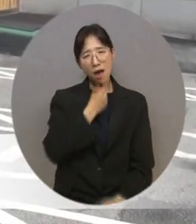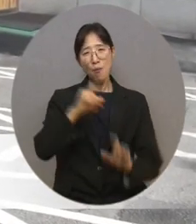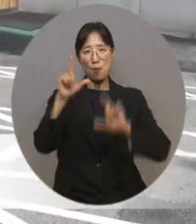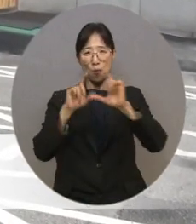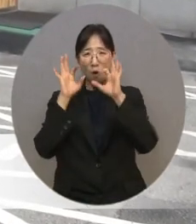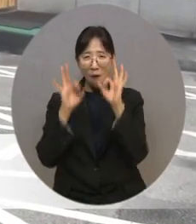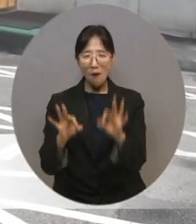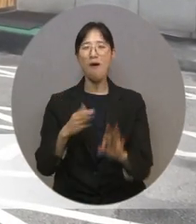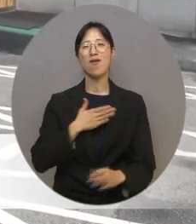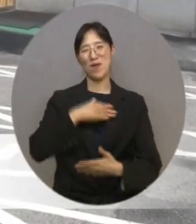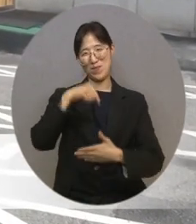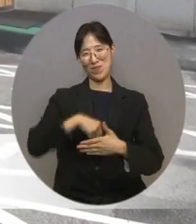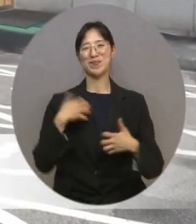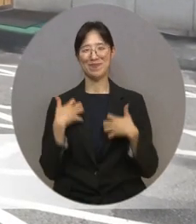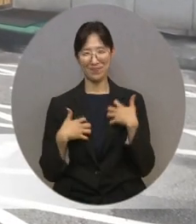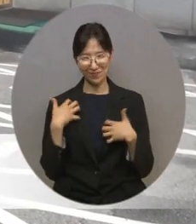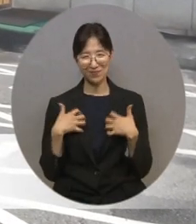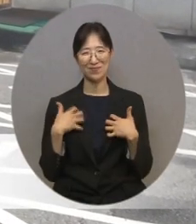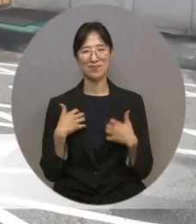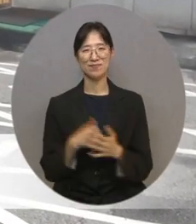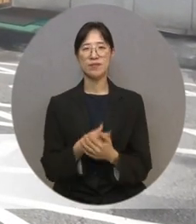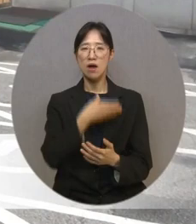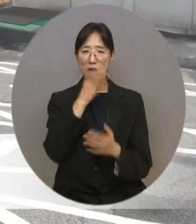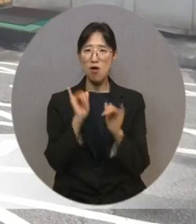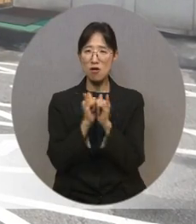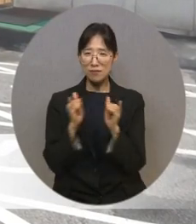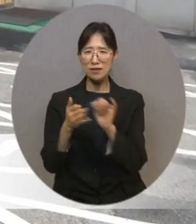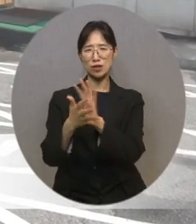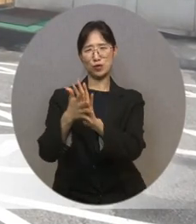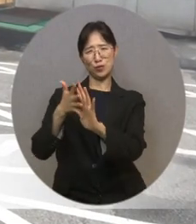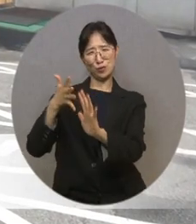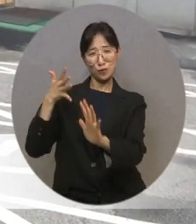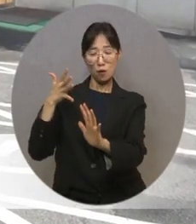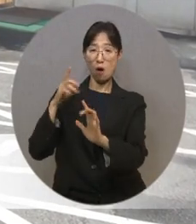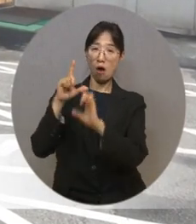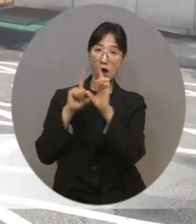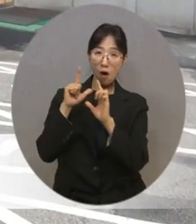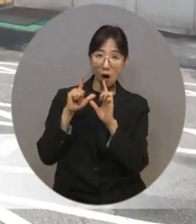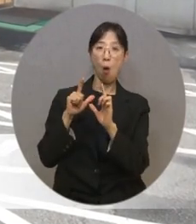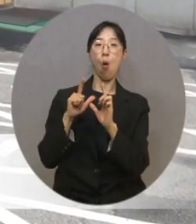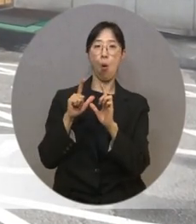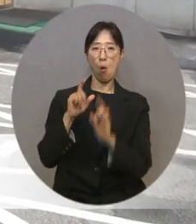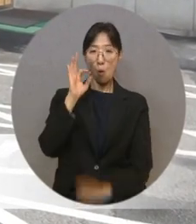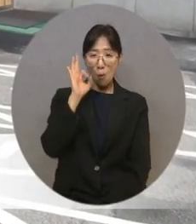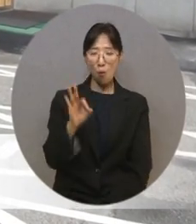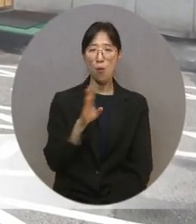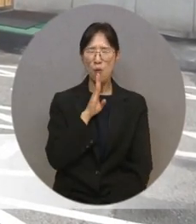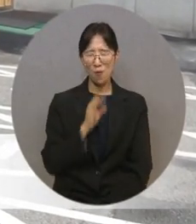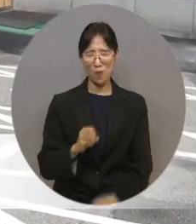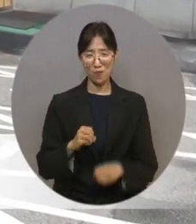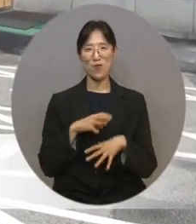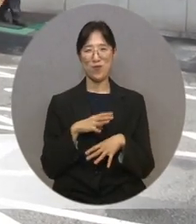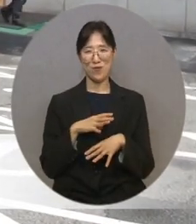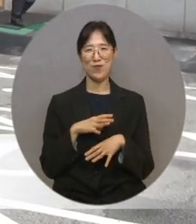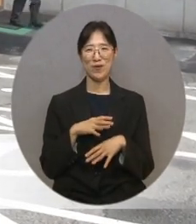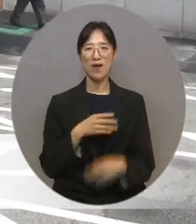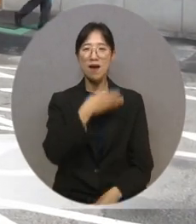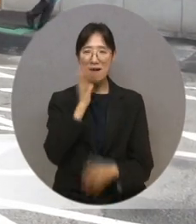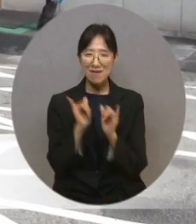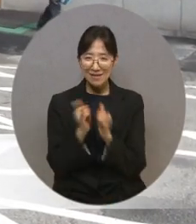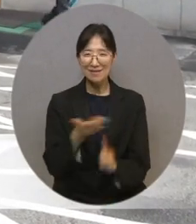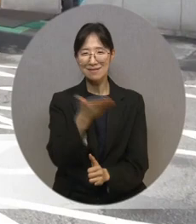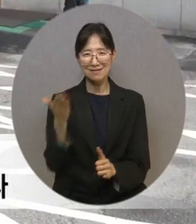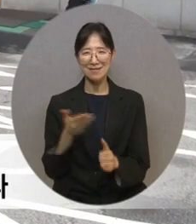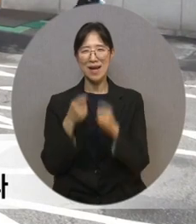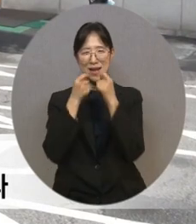모습을 보니까 제 마음도 기쁜 것 같아요. 아까 어르신들이 이렇게 했더니 길게 줄 서 있는 것을 보고 깜짝 놀랐어요. 어르신들이